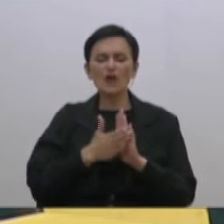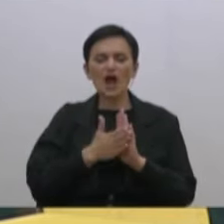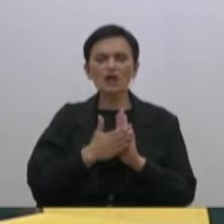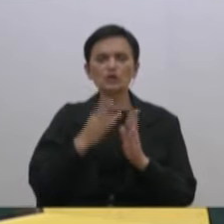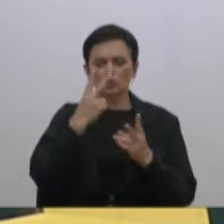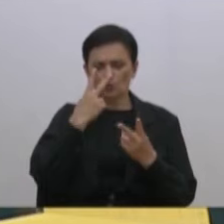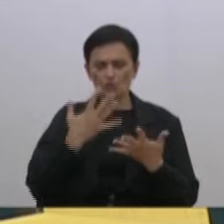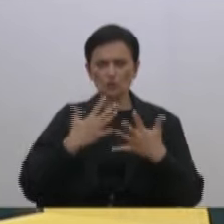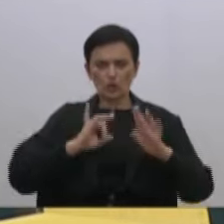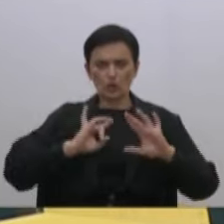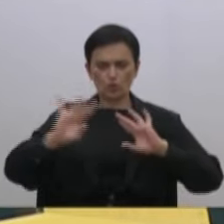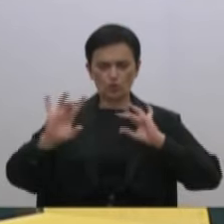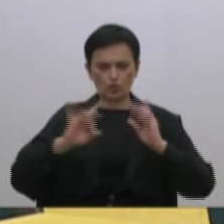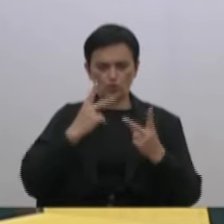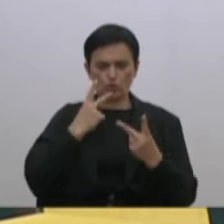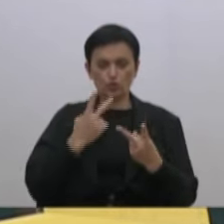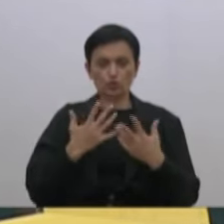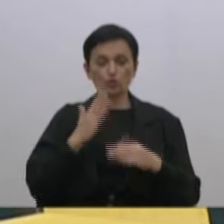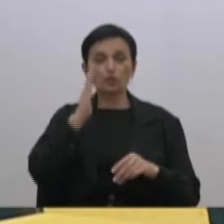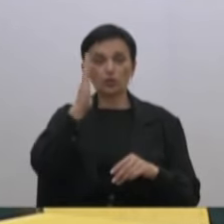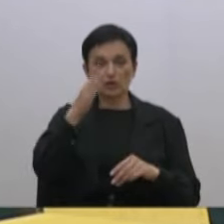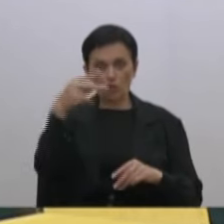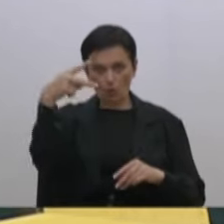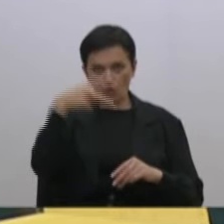ნათელი ლუსტრაცია მოხდება სწორედ